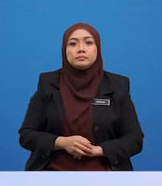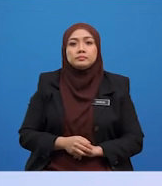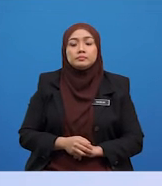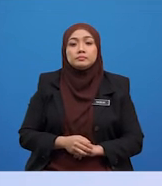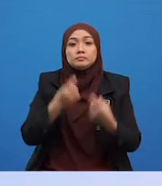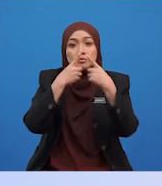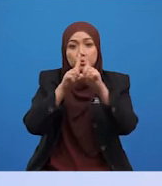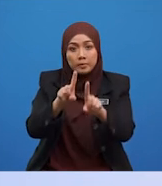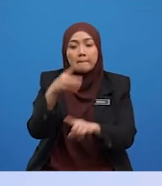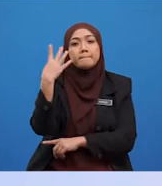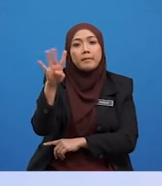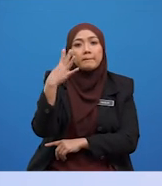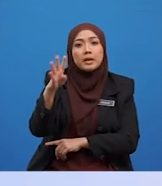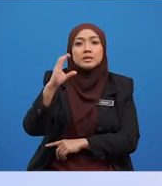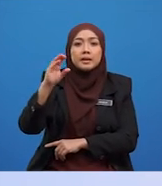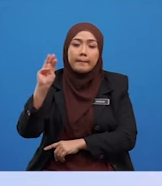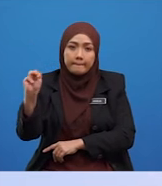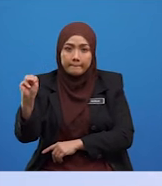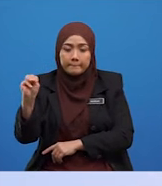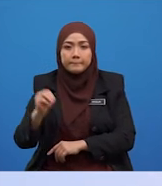ialah 14 cm.